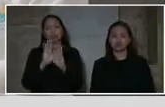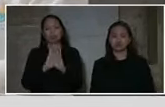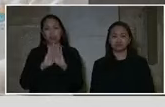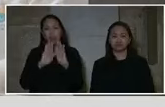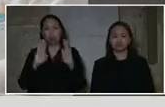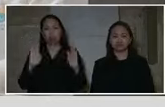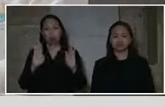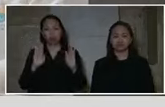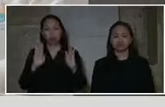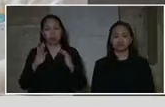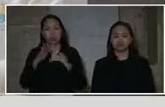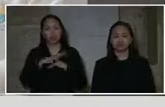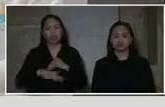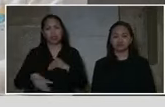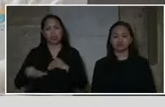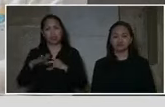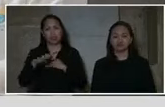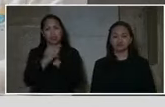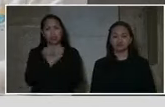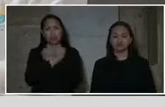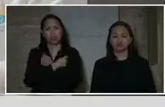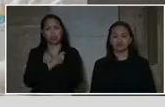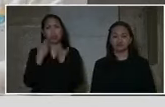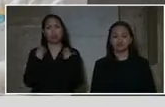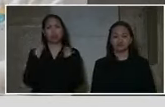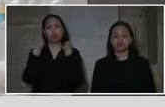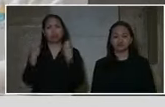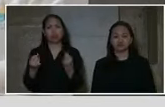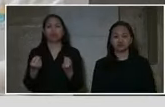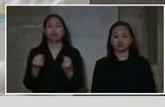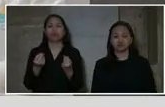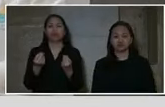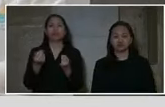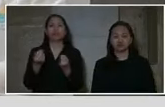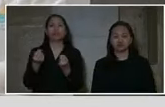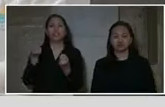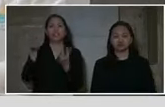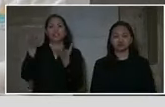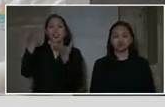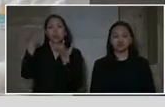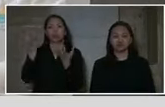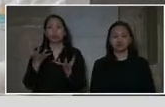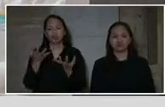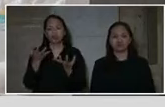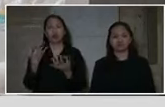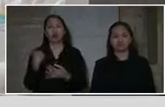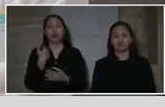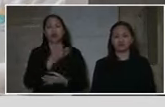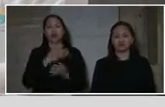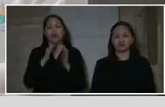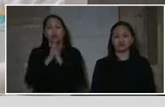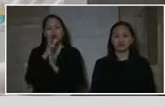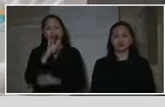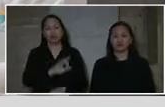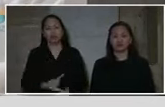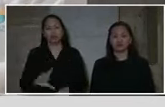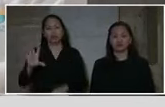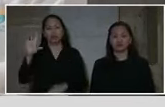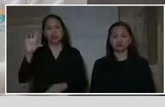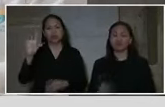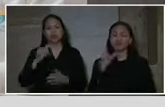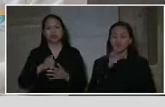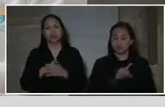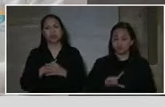pagmamahal, at matatag sa kanilang hangarin. Manalangin tayo sa Panginoon.